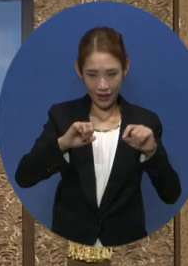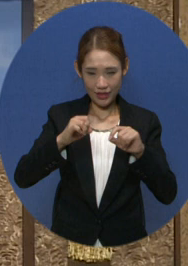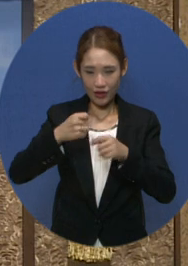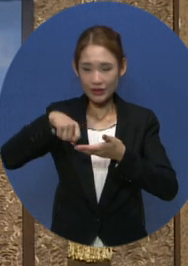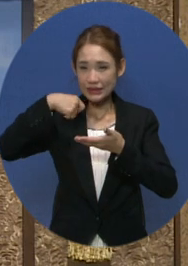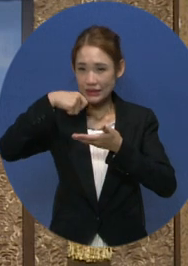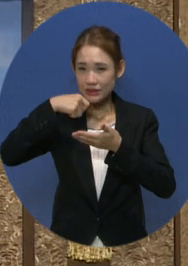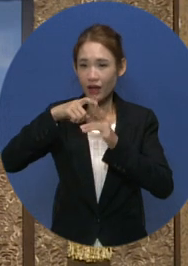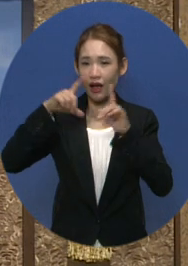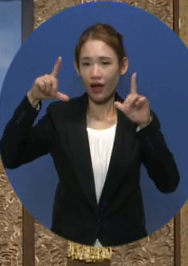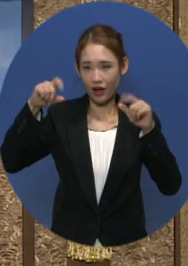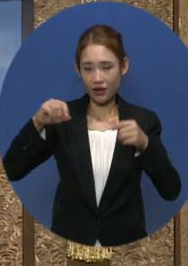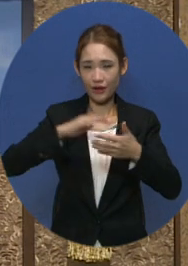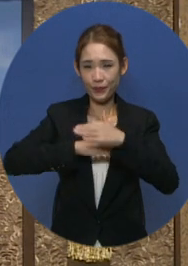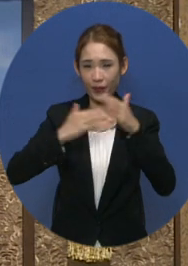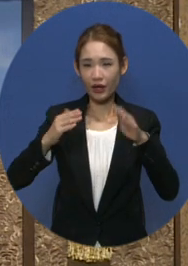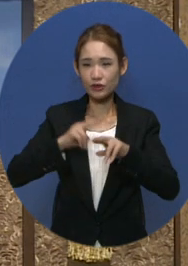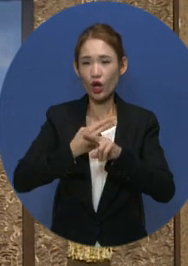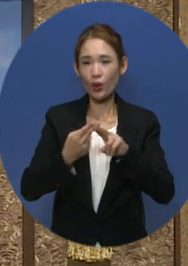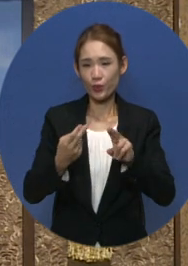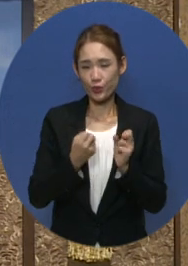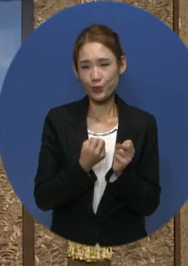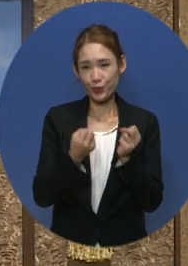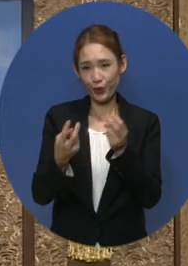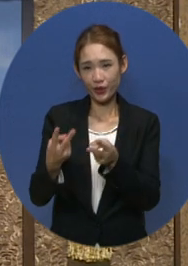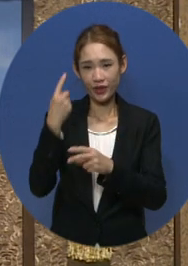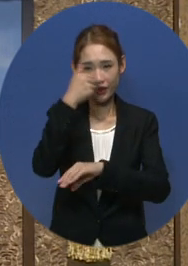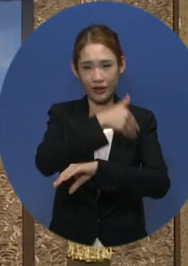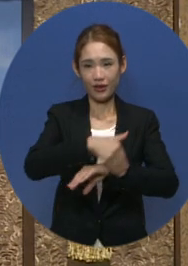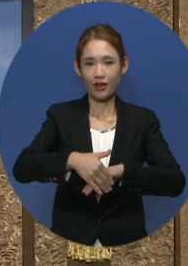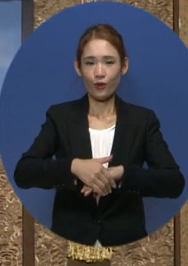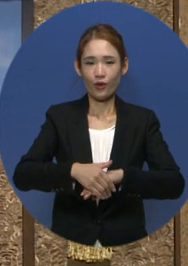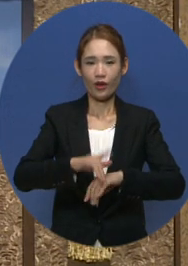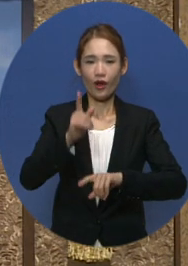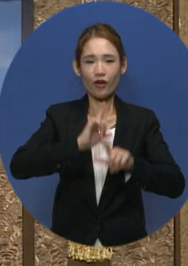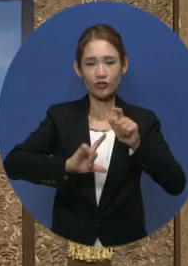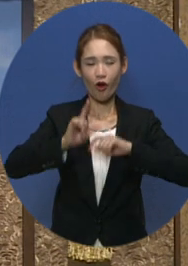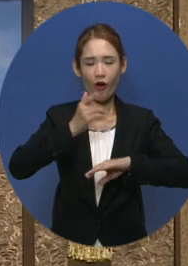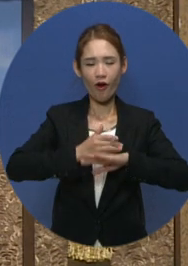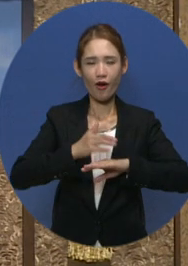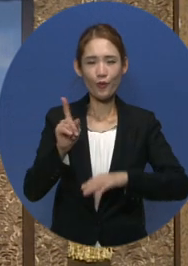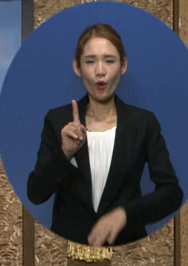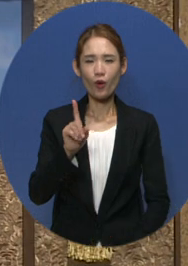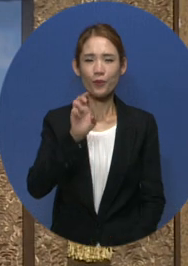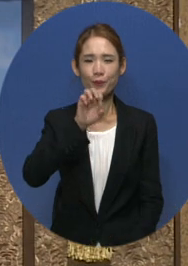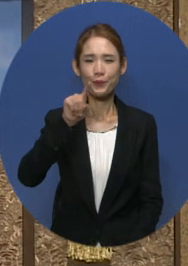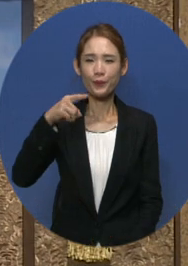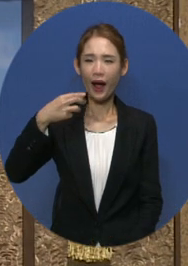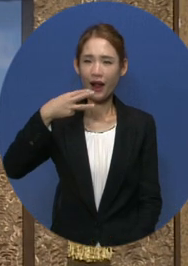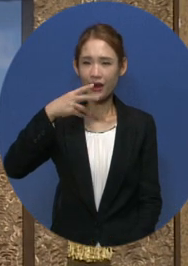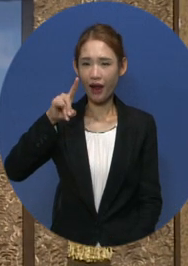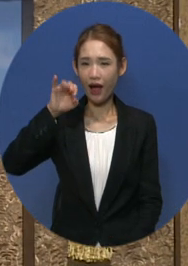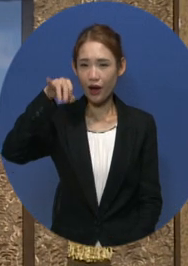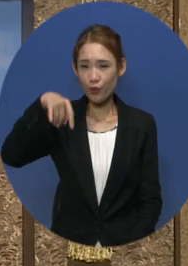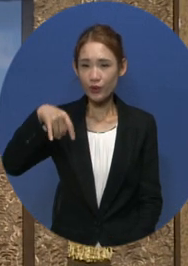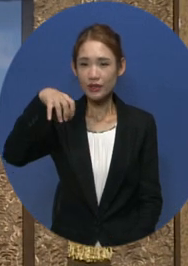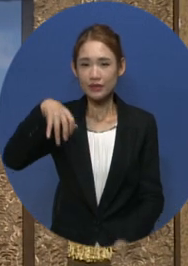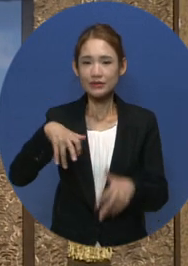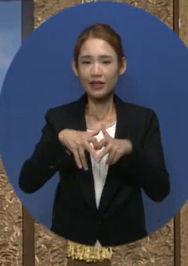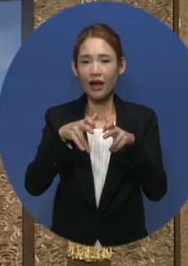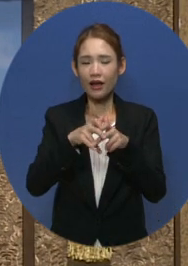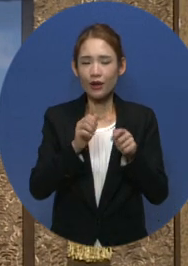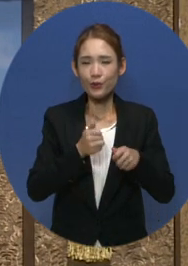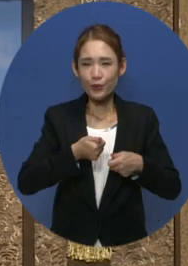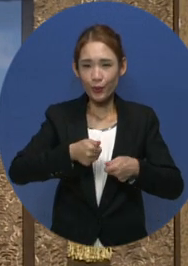네. 식량키트를 보낼 생각을 하고 있고요. 음. 이제 또 한 가지 감사한 거는 말라위의 그 장애인 그 봉제